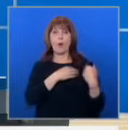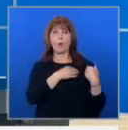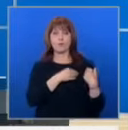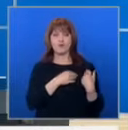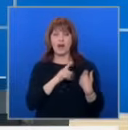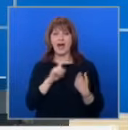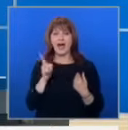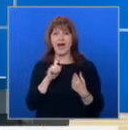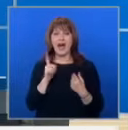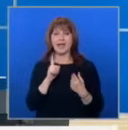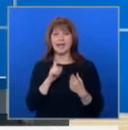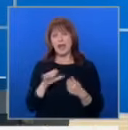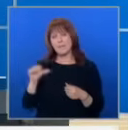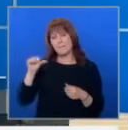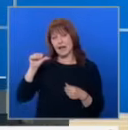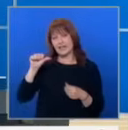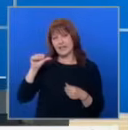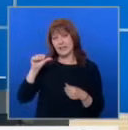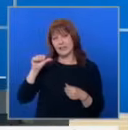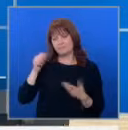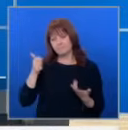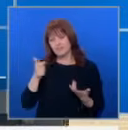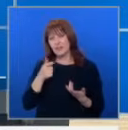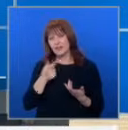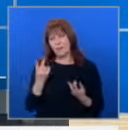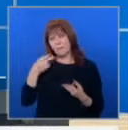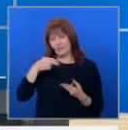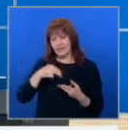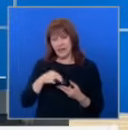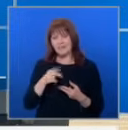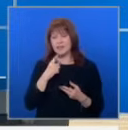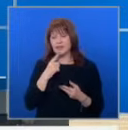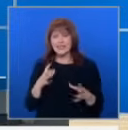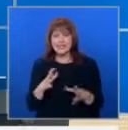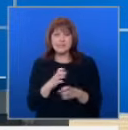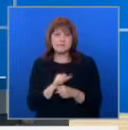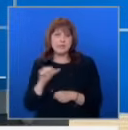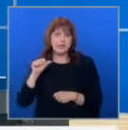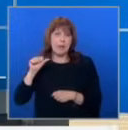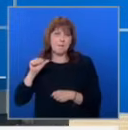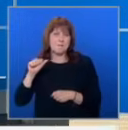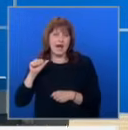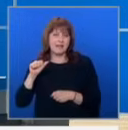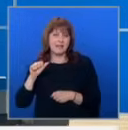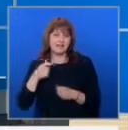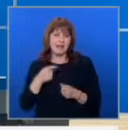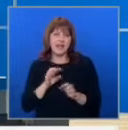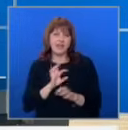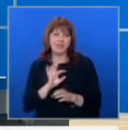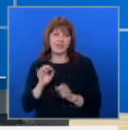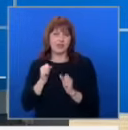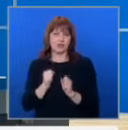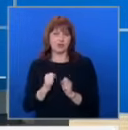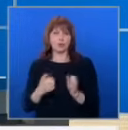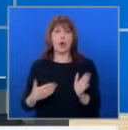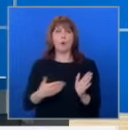не тясно партийни. Това е клише, но е точно така. Да си спасиш партийката, стояки в опозиция и